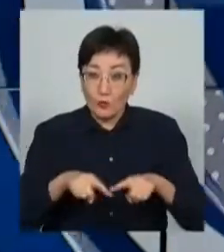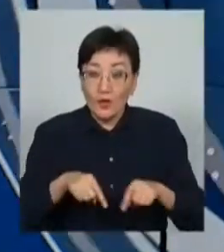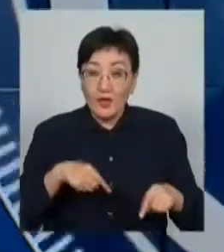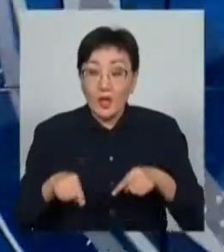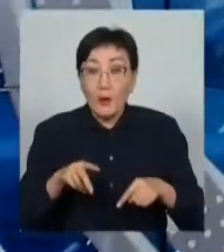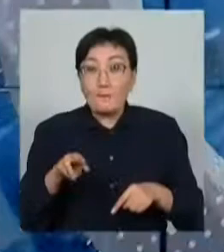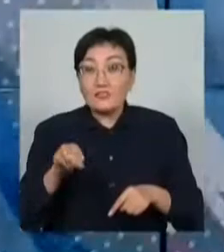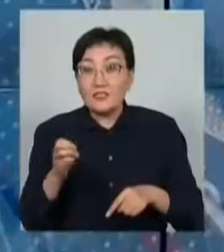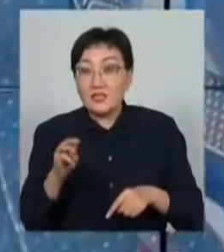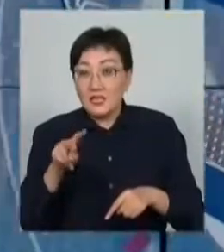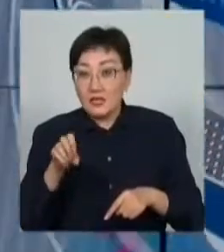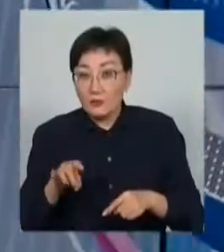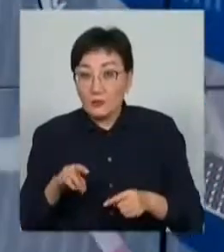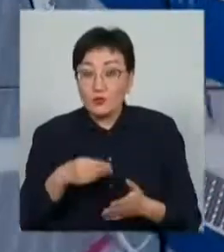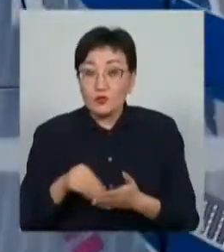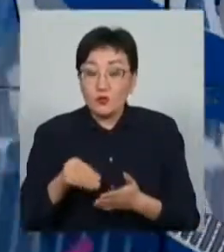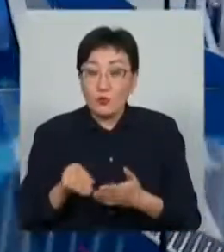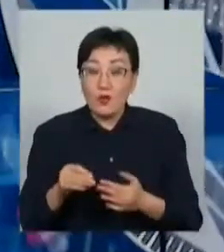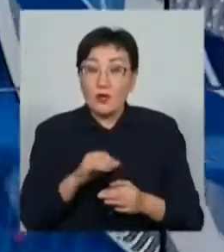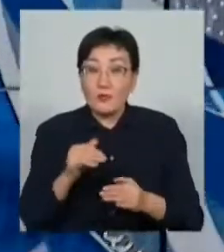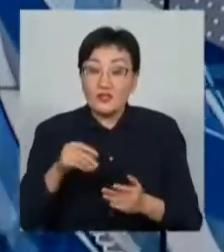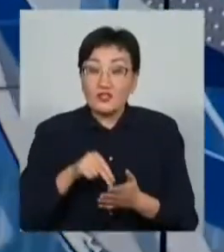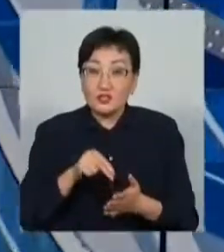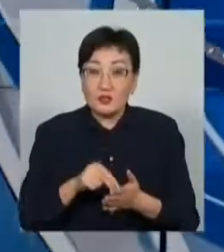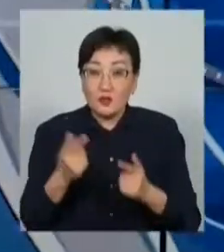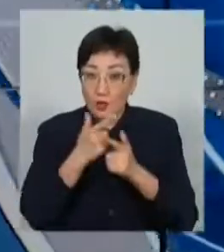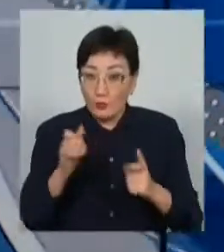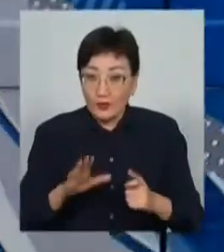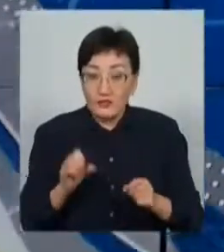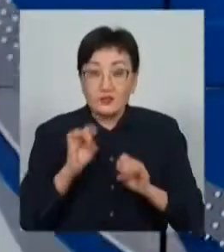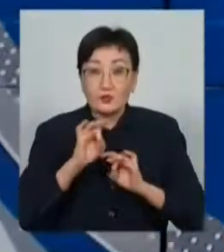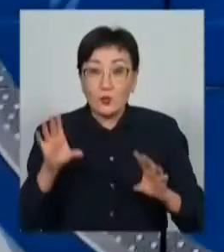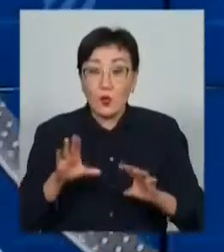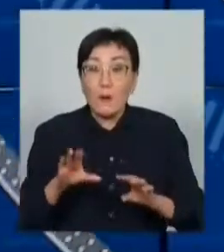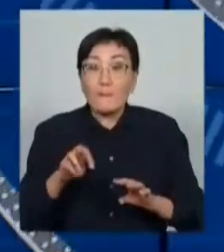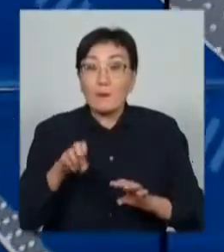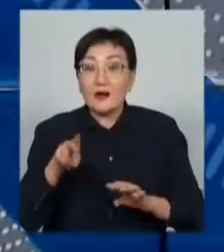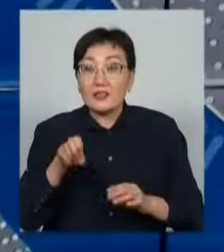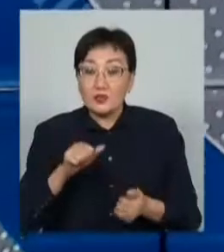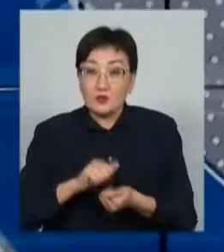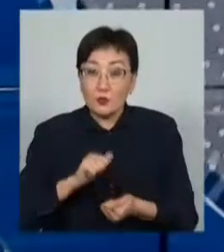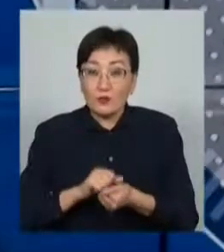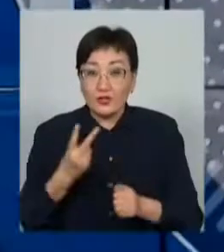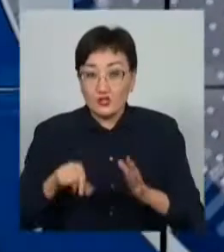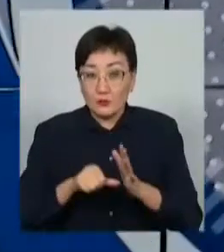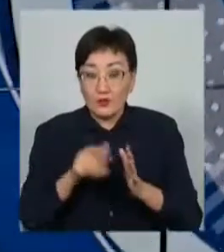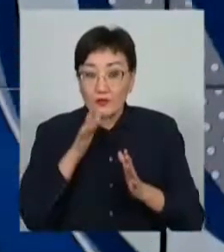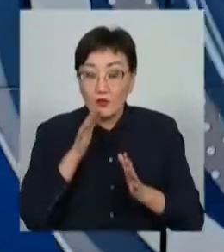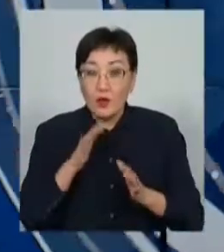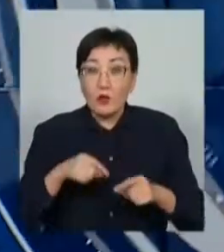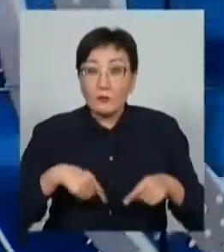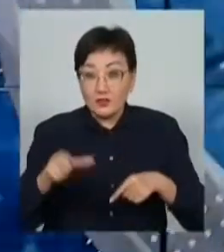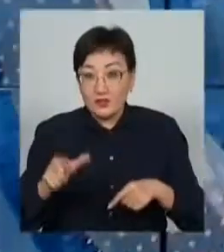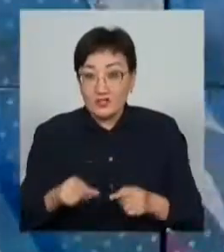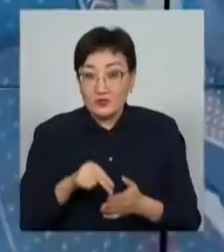Штрелли Мамбаны сапына қосты. Трансфердің ресми сомасы жария етілмесе де әйгілі трансфер маркет басылымы 26 жастағы шабуылшының